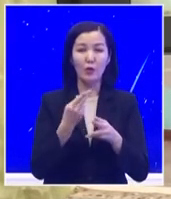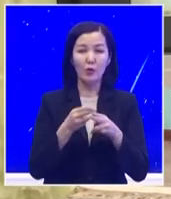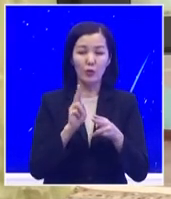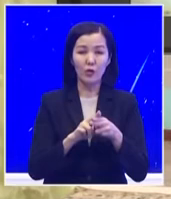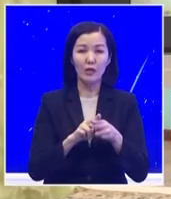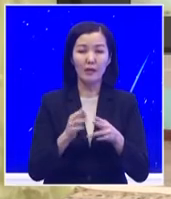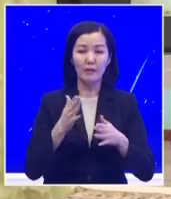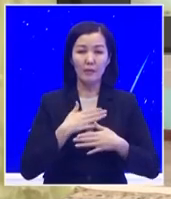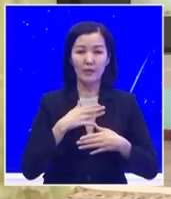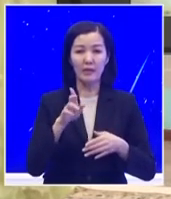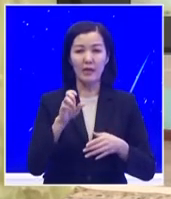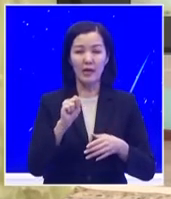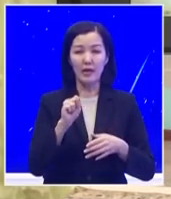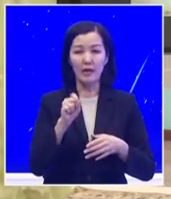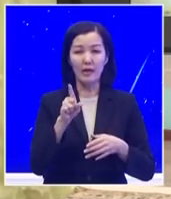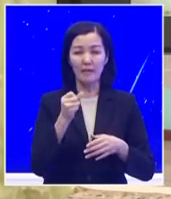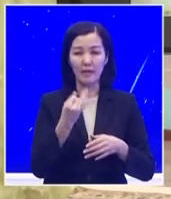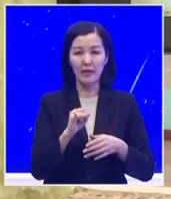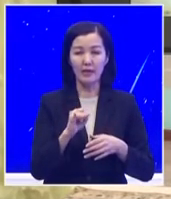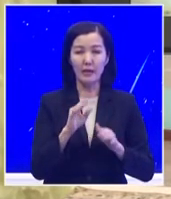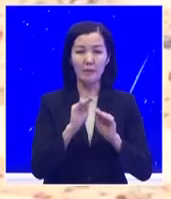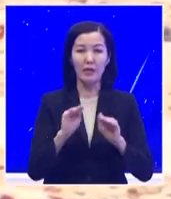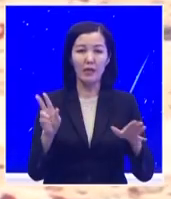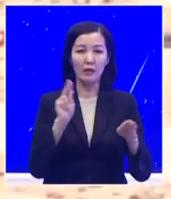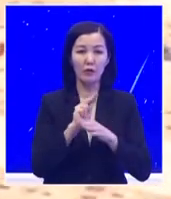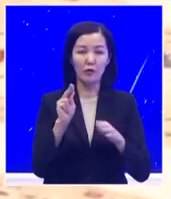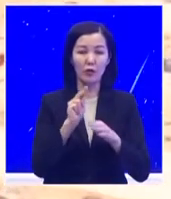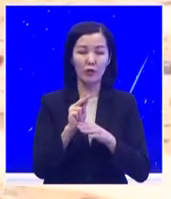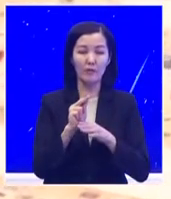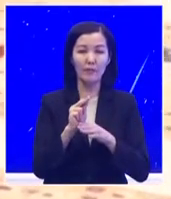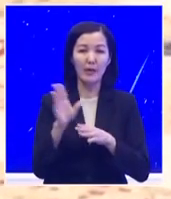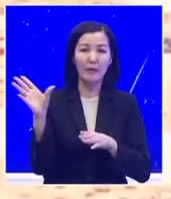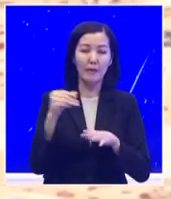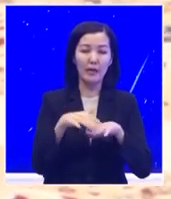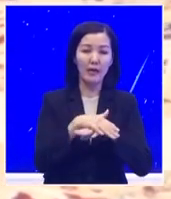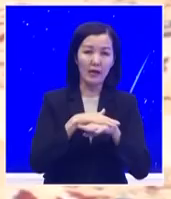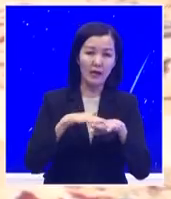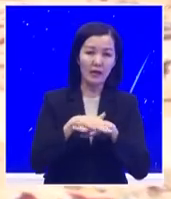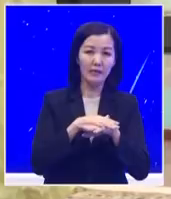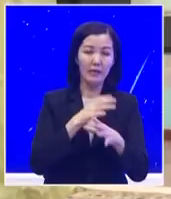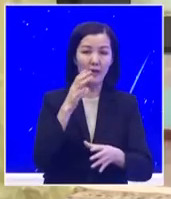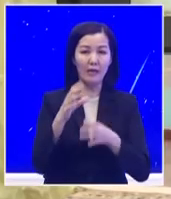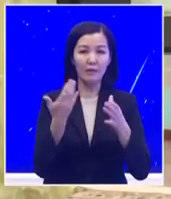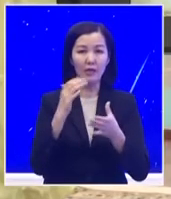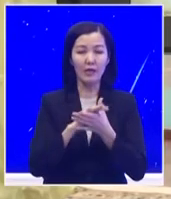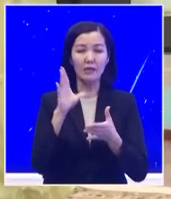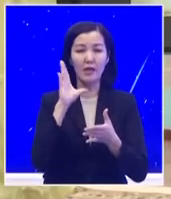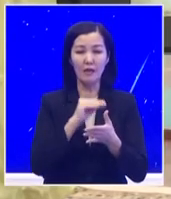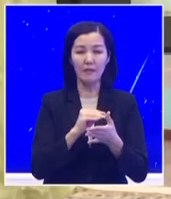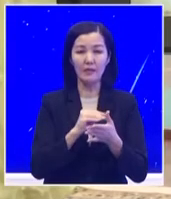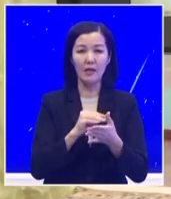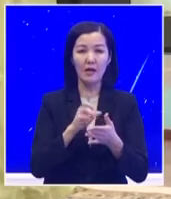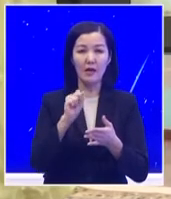Абайды осы балаларға үйрету арқылы бүкіл елімізді, бүкіл халқымызды әлемге танытамыз. Абайды